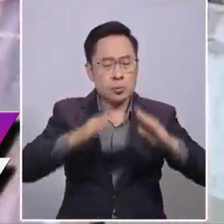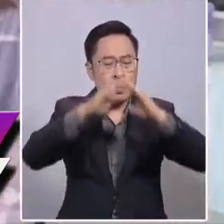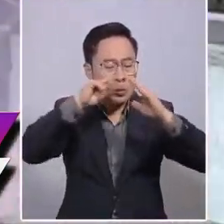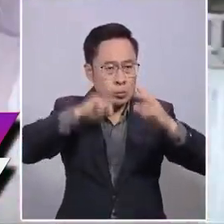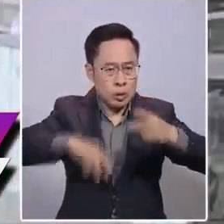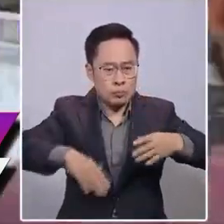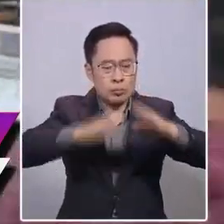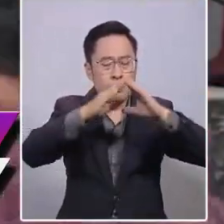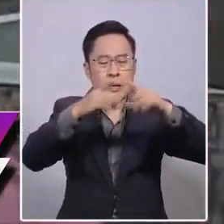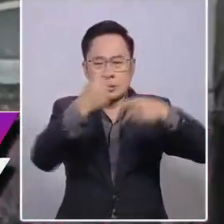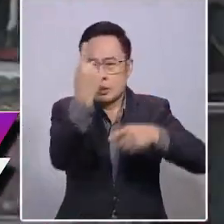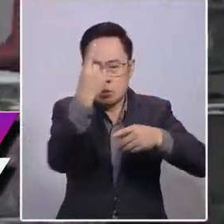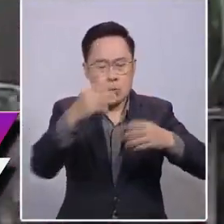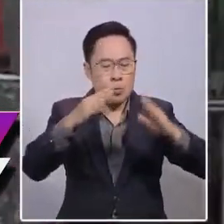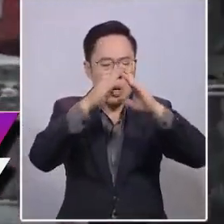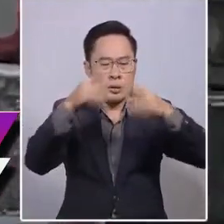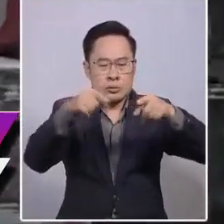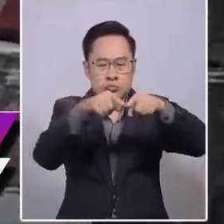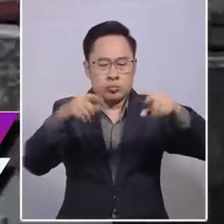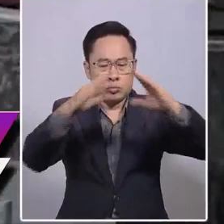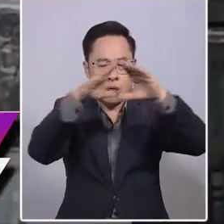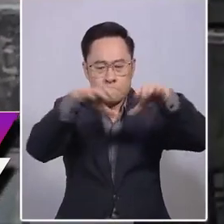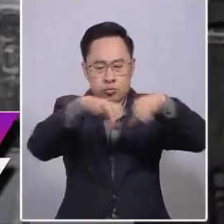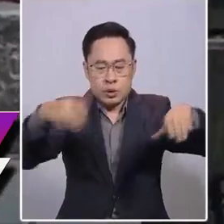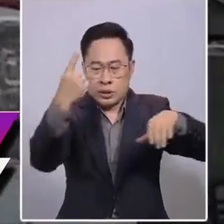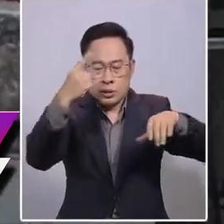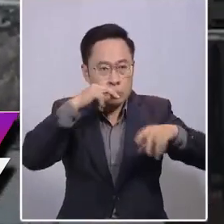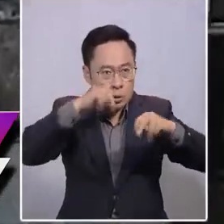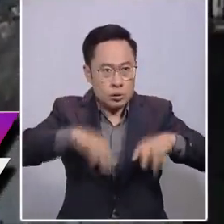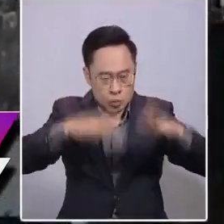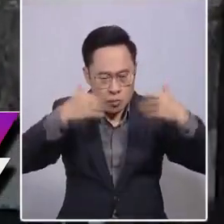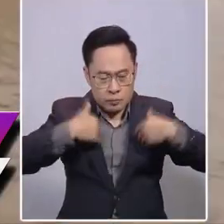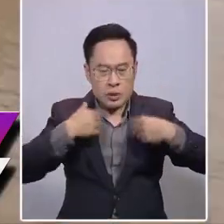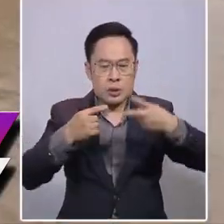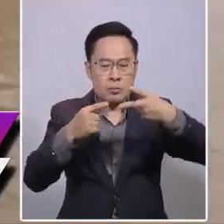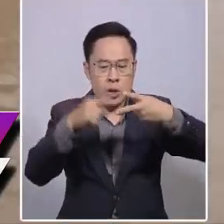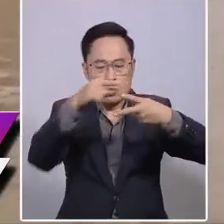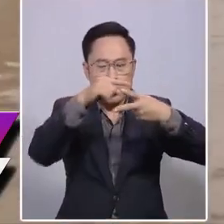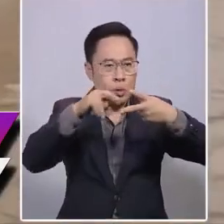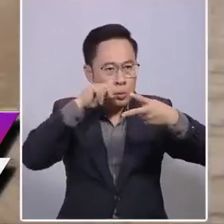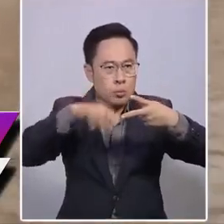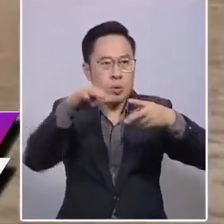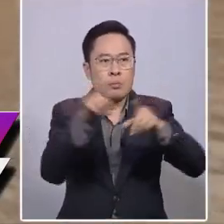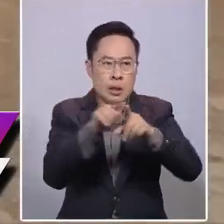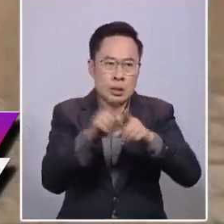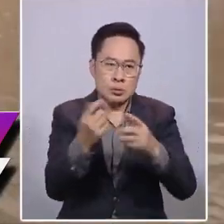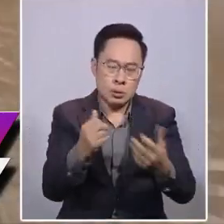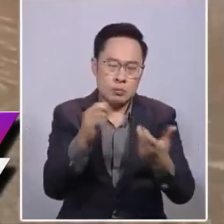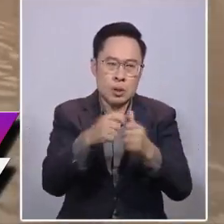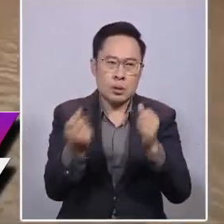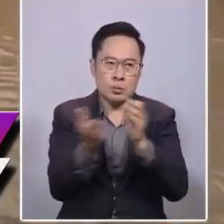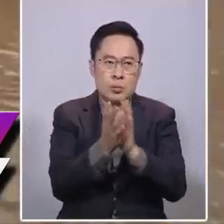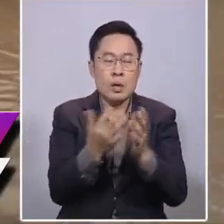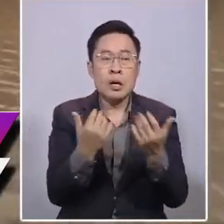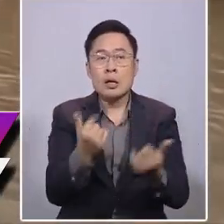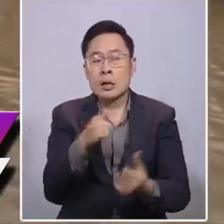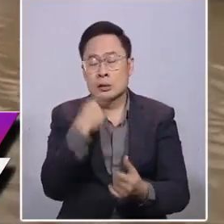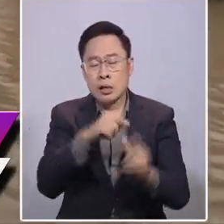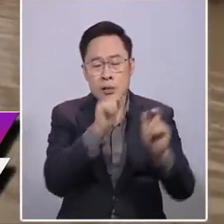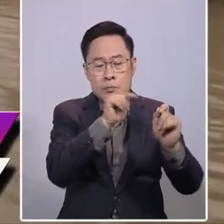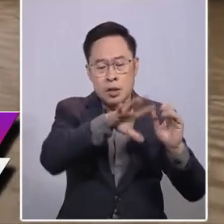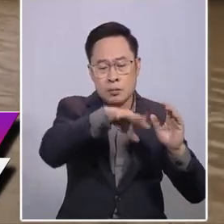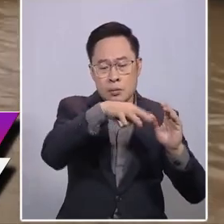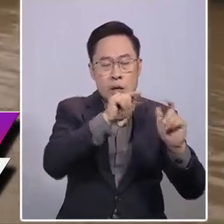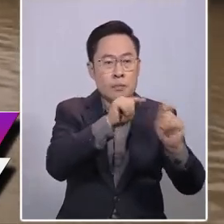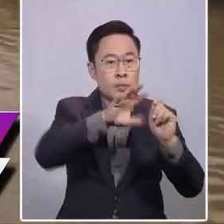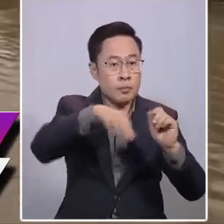ด้วยพร้อมกับแจ้งเตือนผู้ที่จะเดินทางไปยังหาดใหญ่นะครับตัวเมืองสงขลาเนี่ยให้ใช้เส้นทางลพบุรีราเมศหาดใหญ่ส